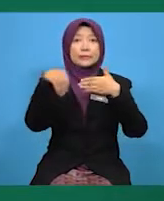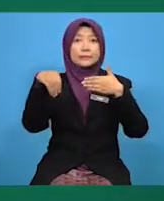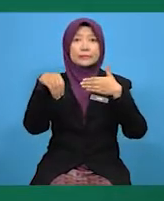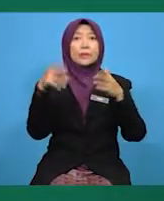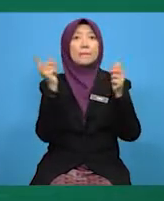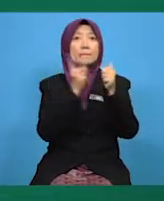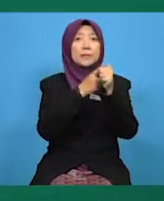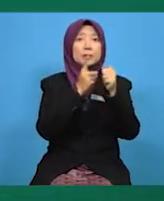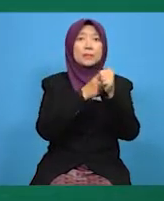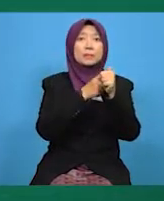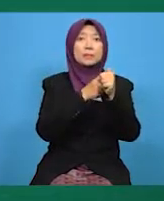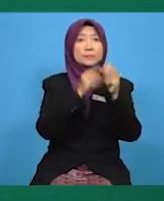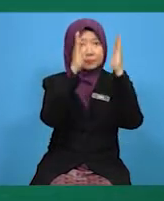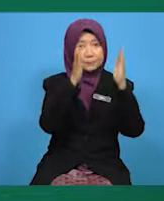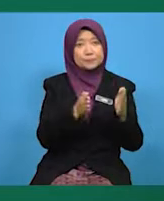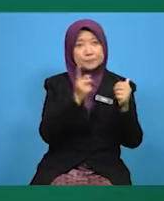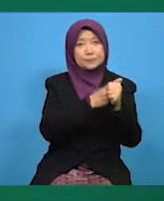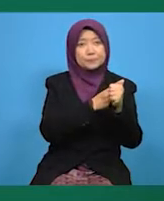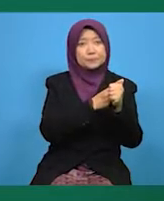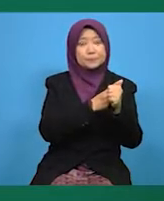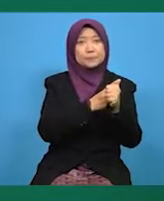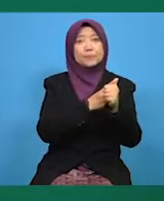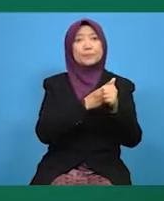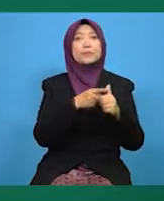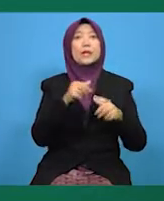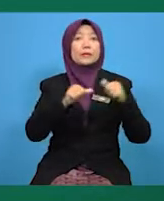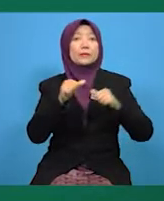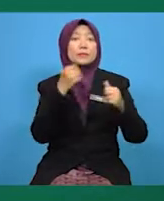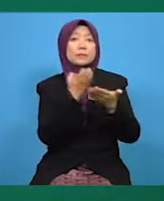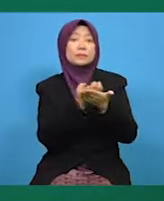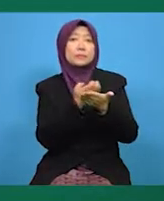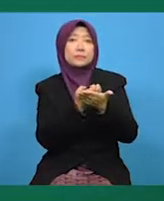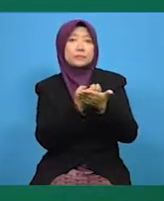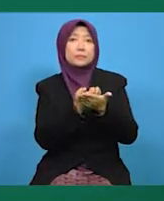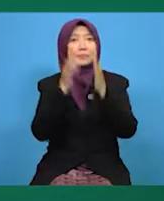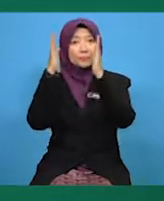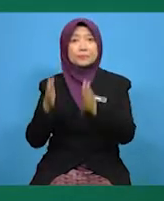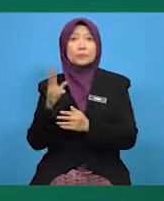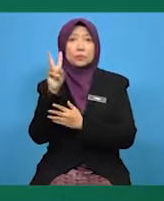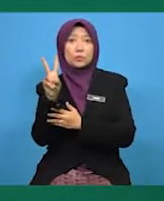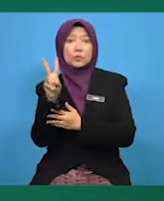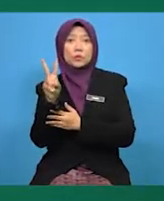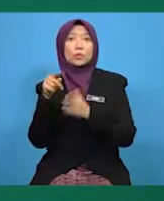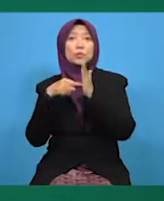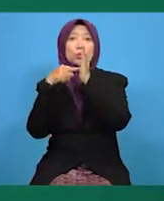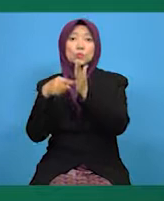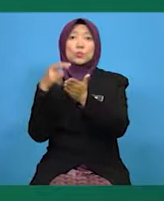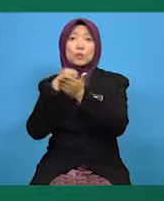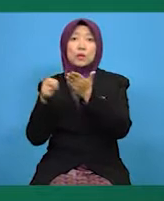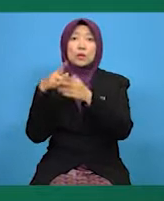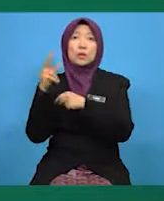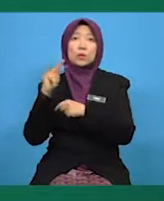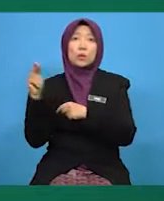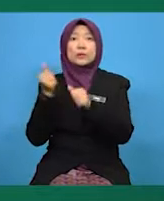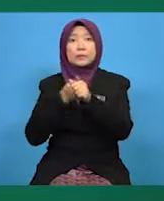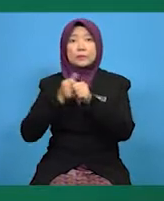pertama menunjukkan butiran kegiatan ekonomi, manakala kolom kedua menunjukkan nilai keluaran